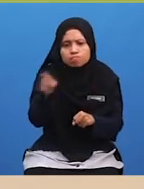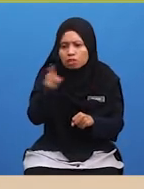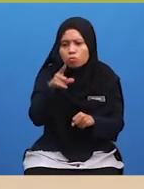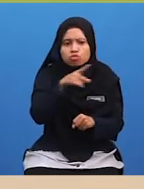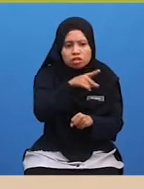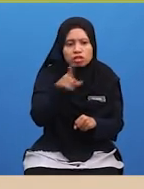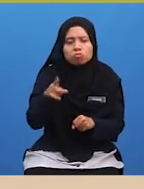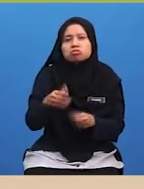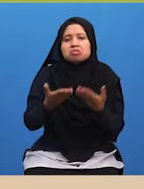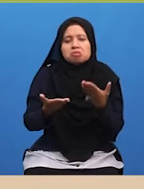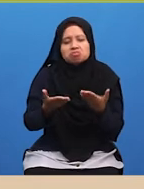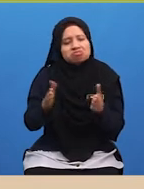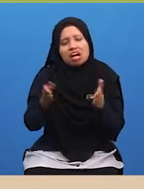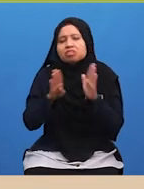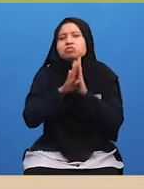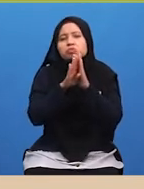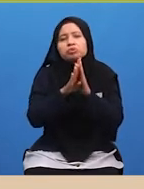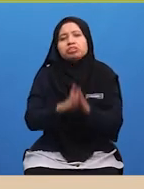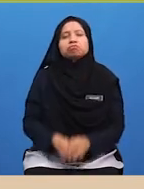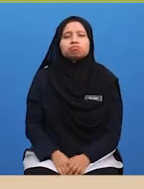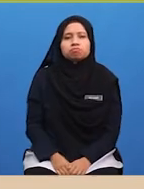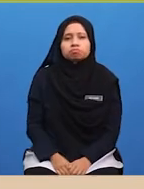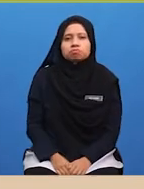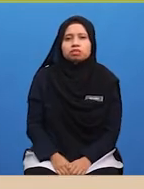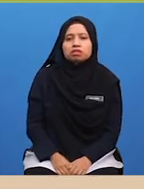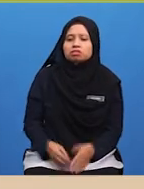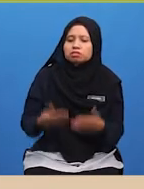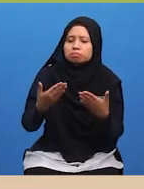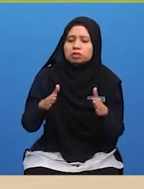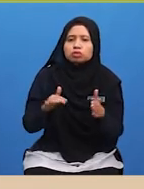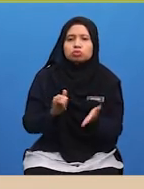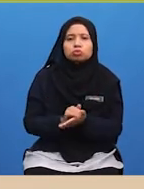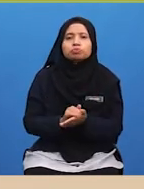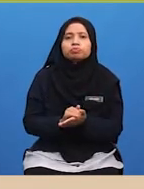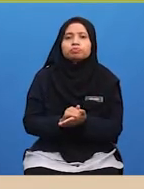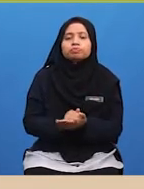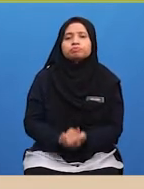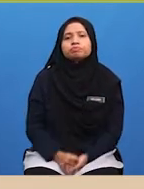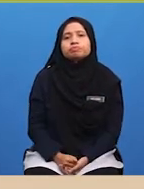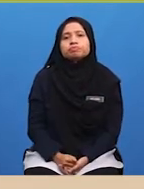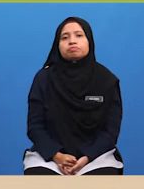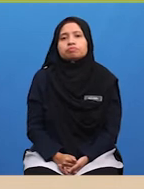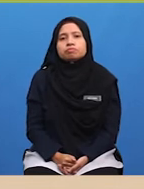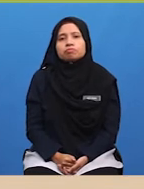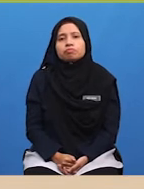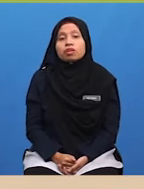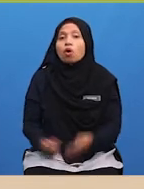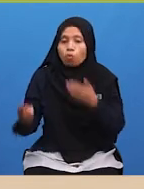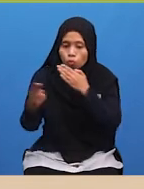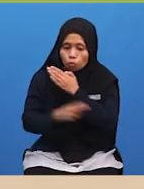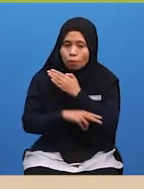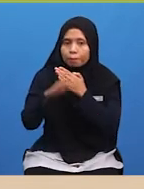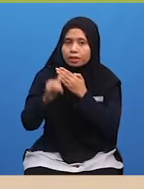seseorang tanpa bukti yang nyata. Setelah menilai sesuatu siasatan, hukuman